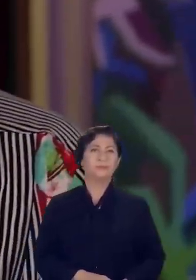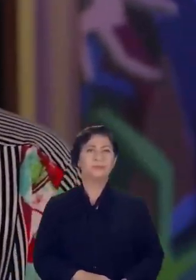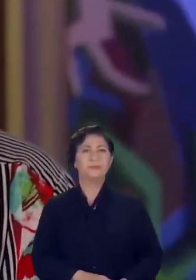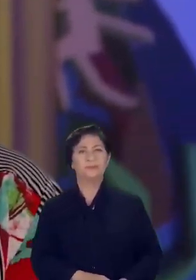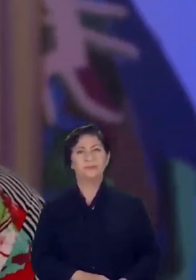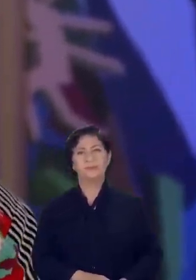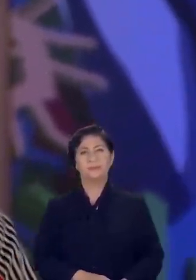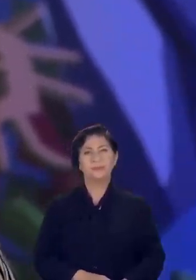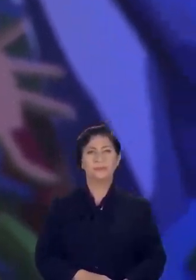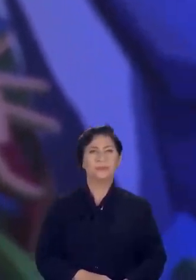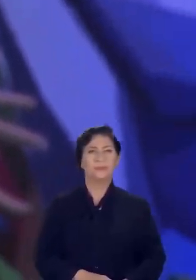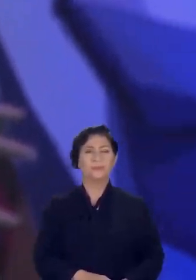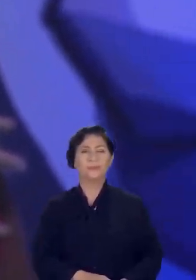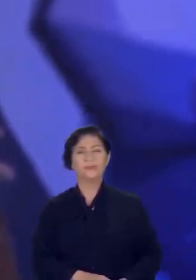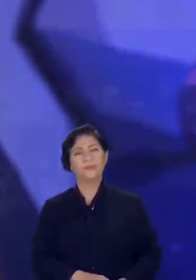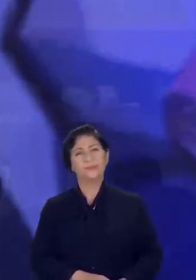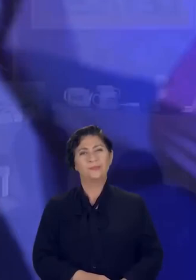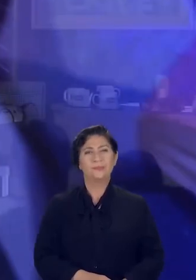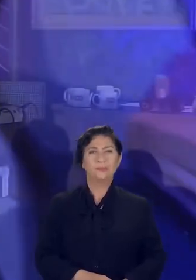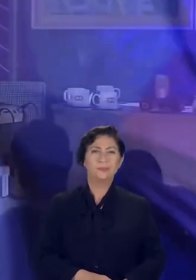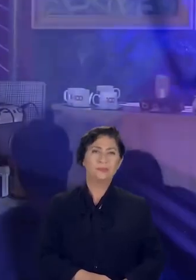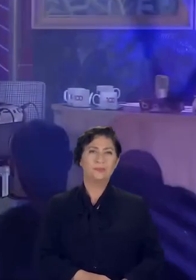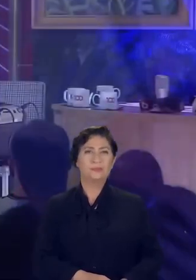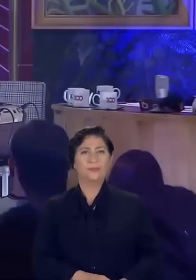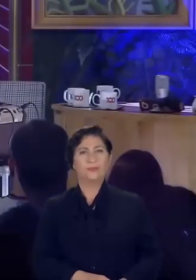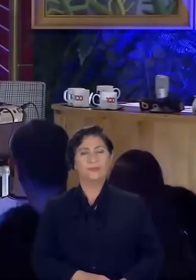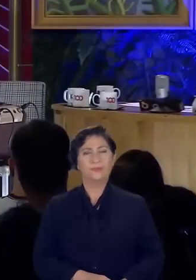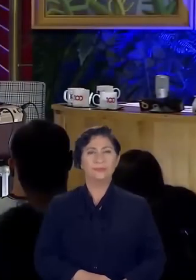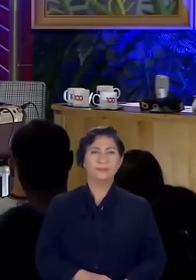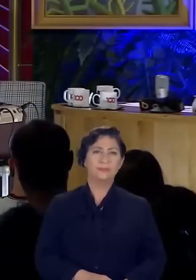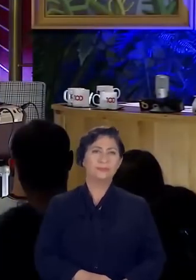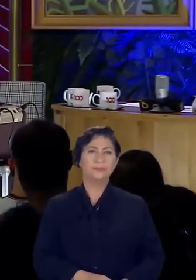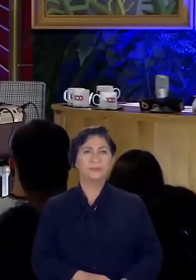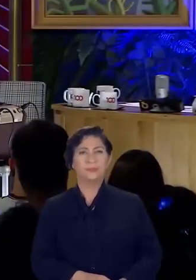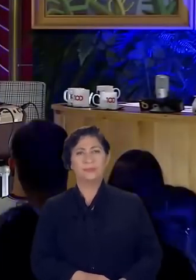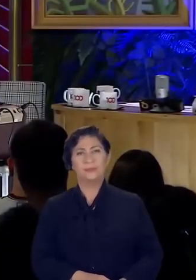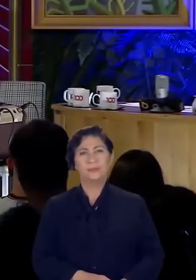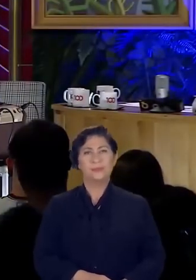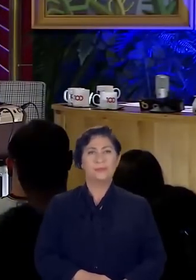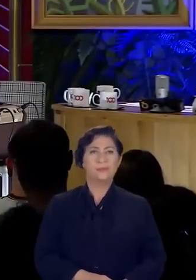Yeah.